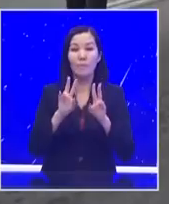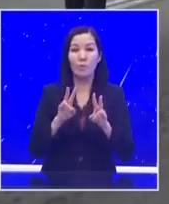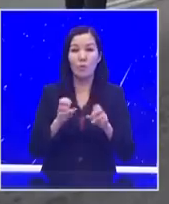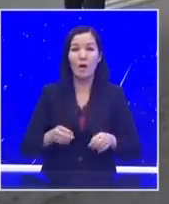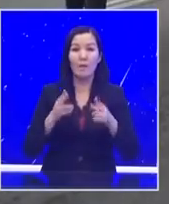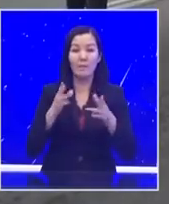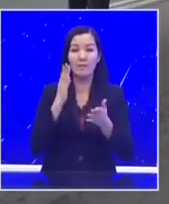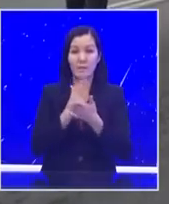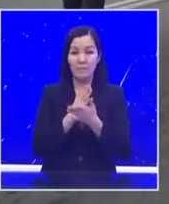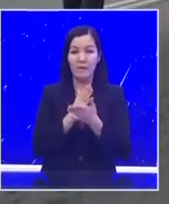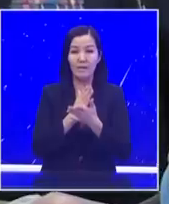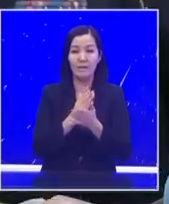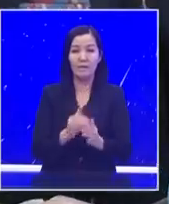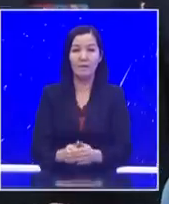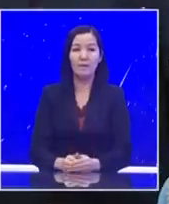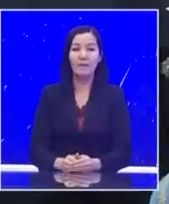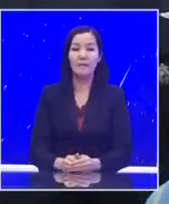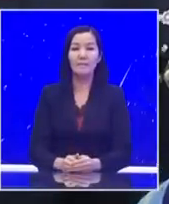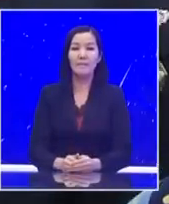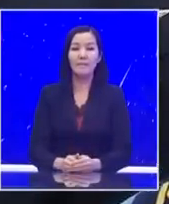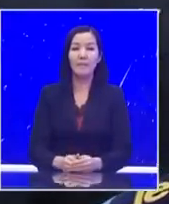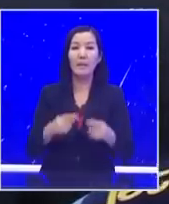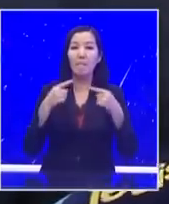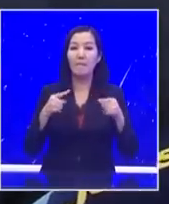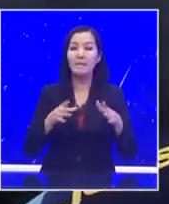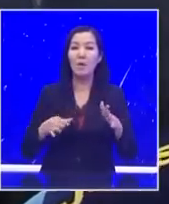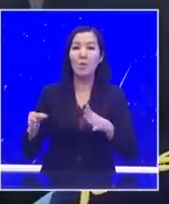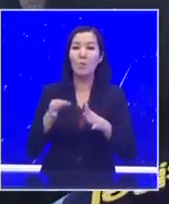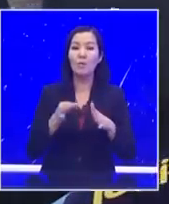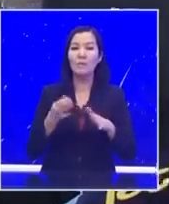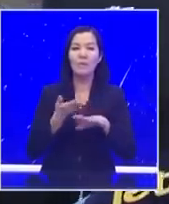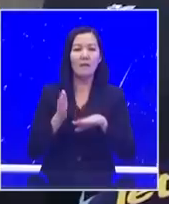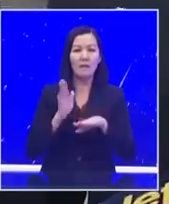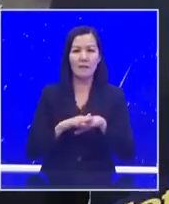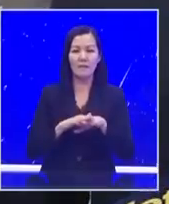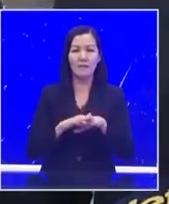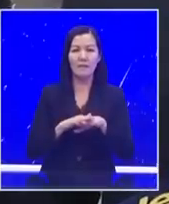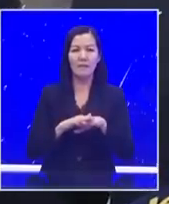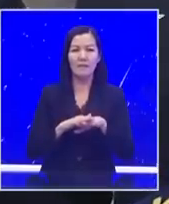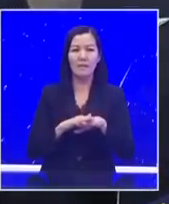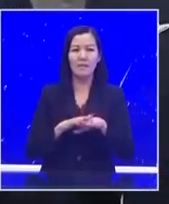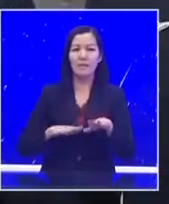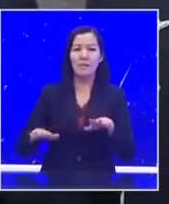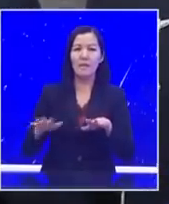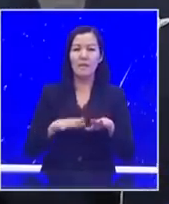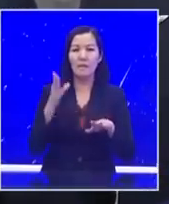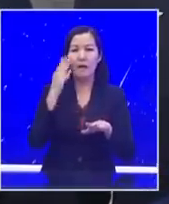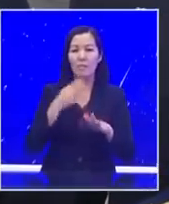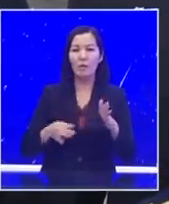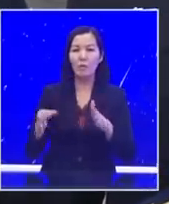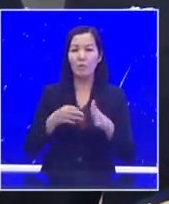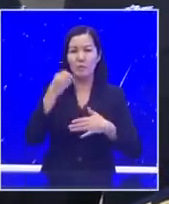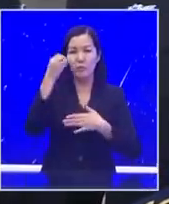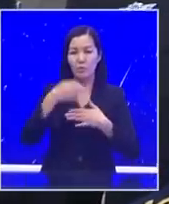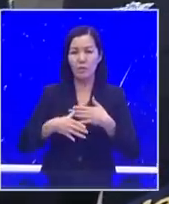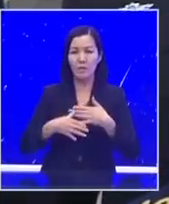қыр астында тұрғанын айтты. Бізге басқа облыстарға қарағанда оңай емес, потому что территориально Алматы облысының дәл